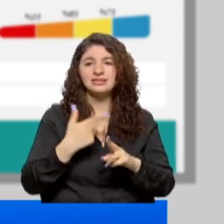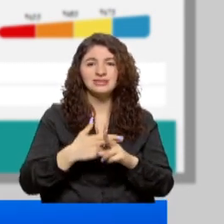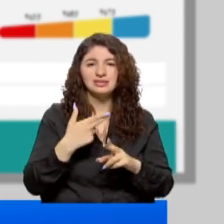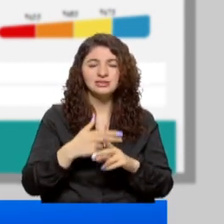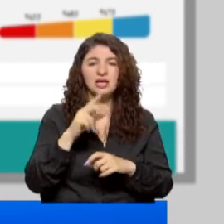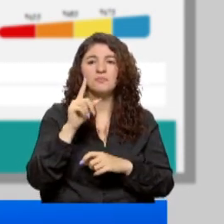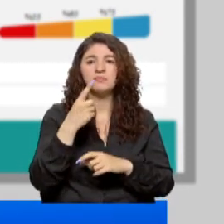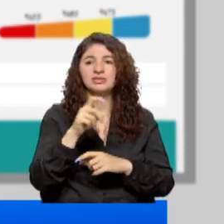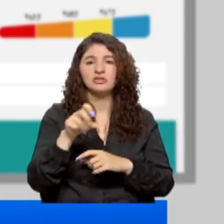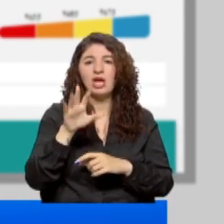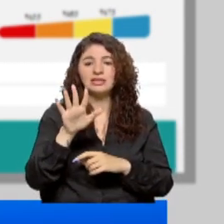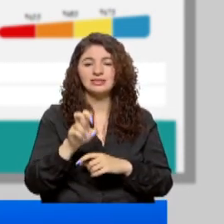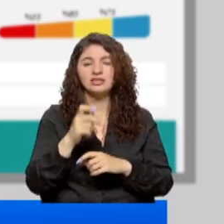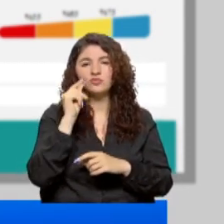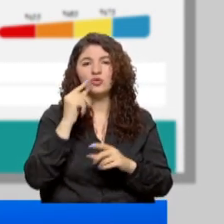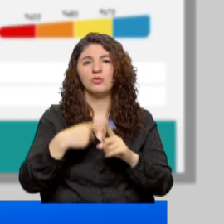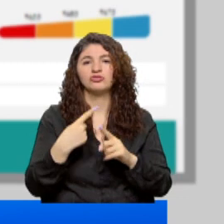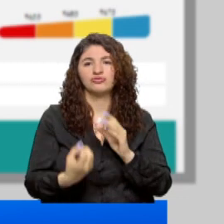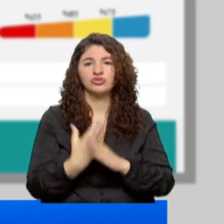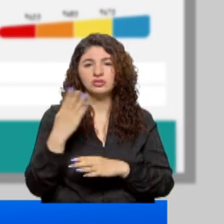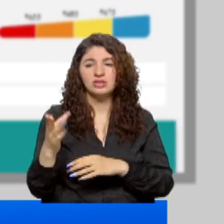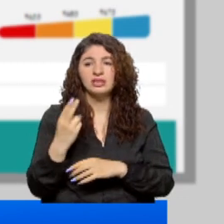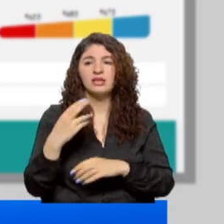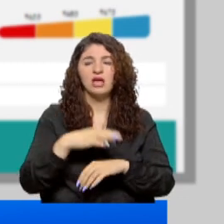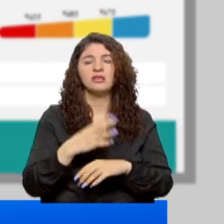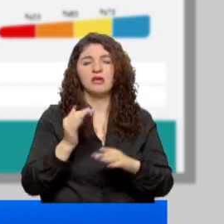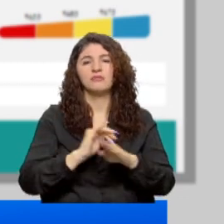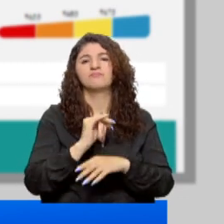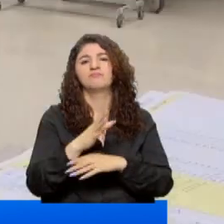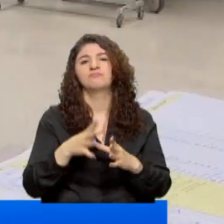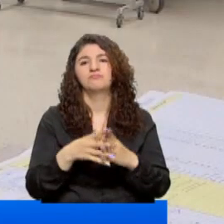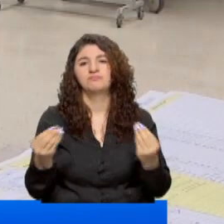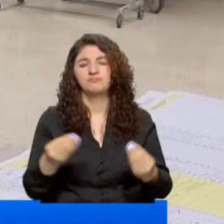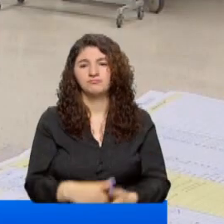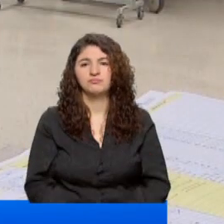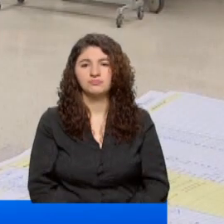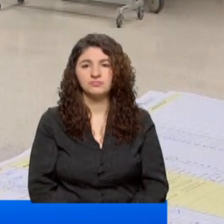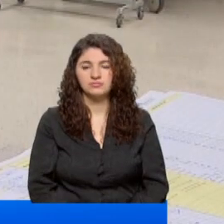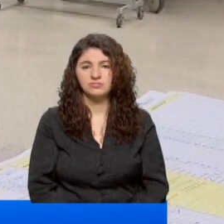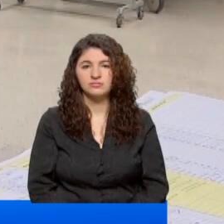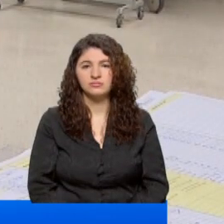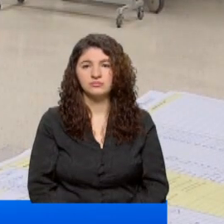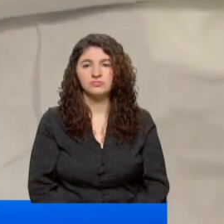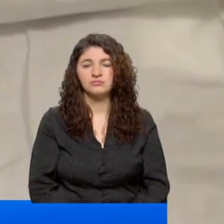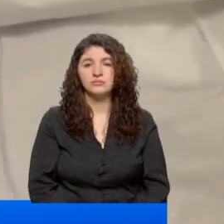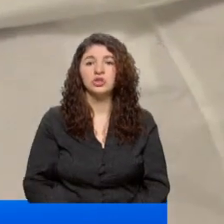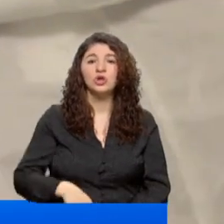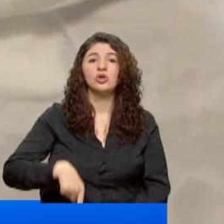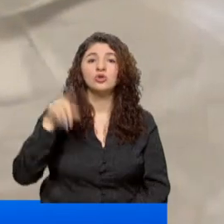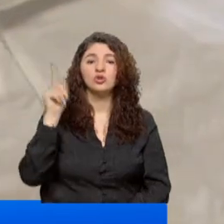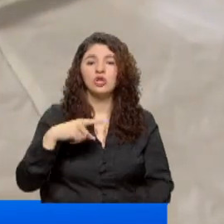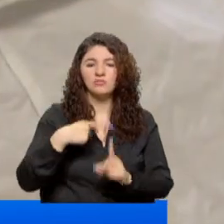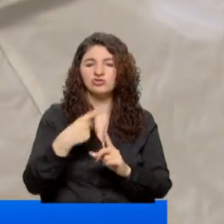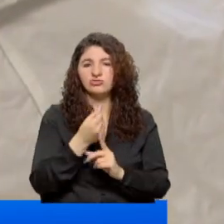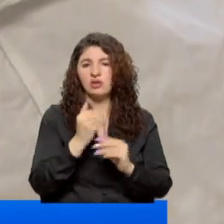testlerde 1858 kişide Corona virüsü tespit edildi 7 hasta daha yaşamını yitirdi günlük